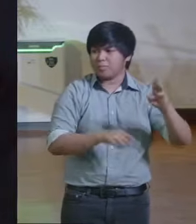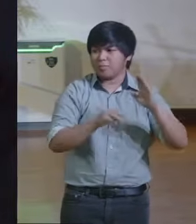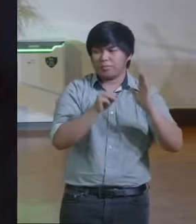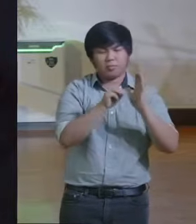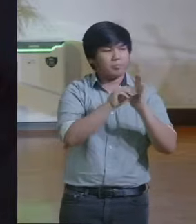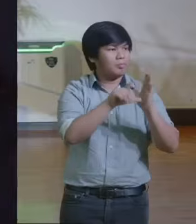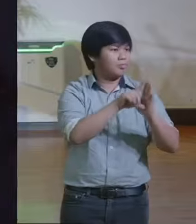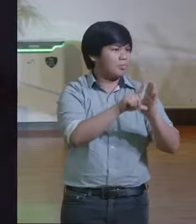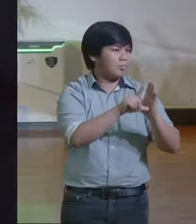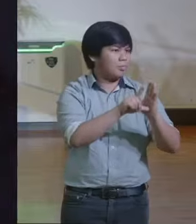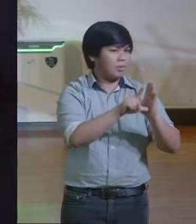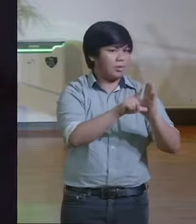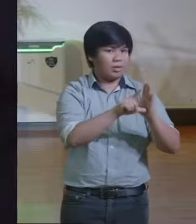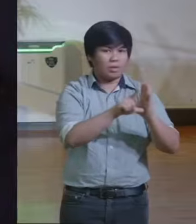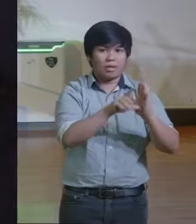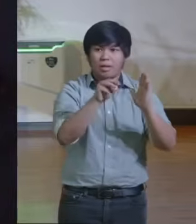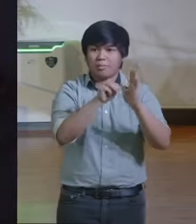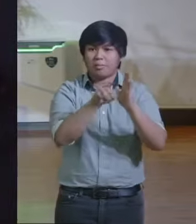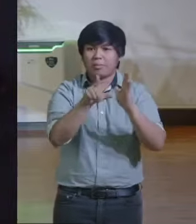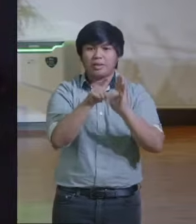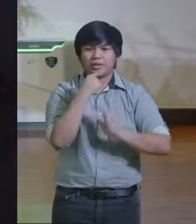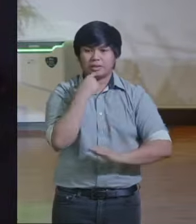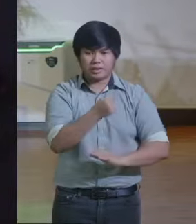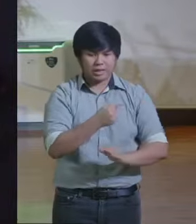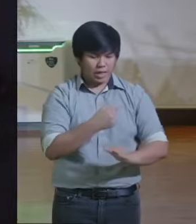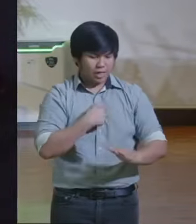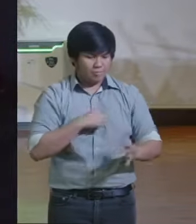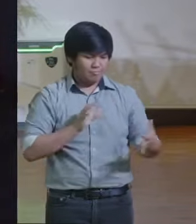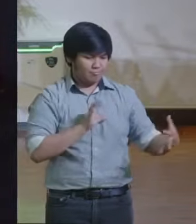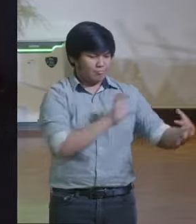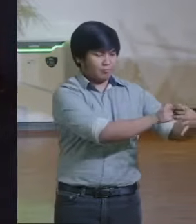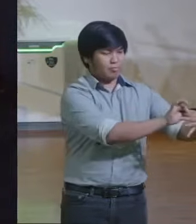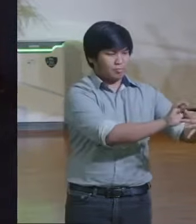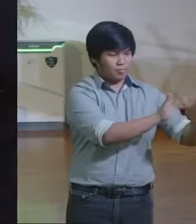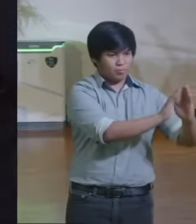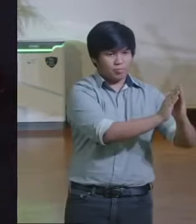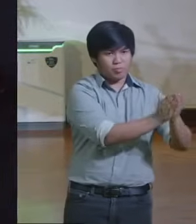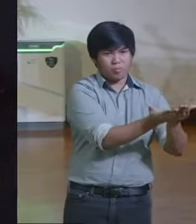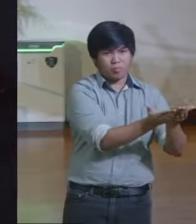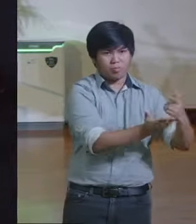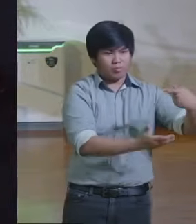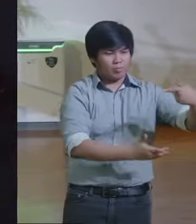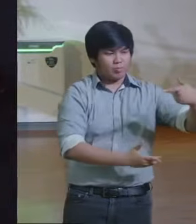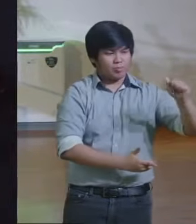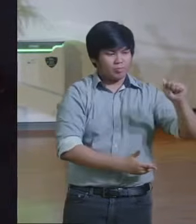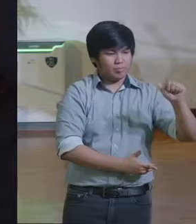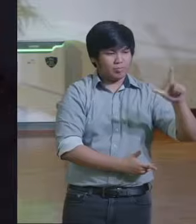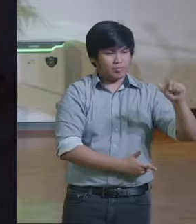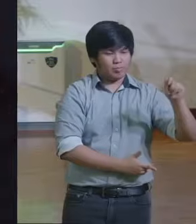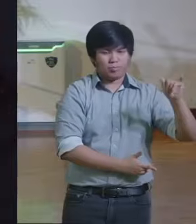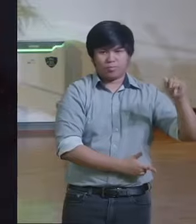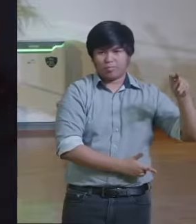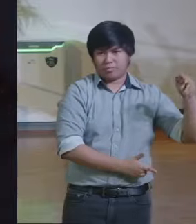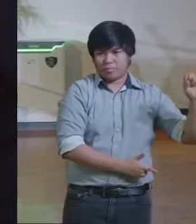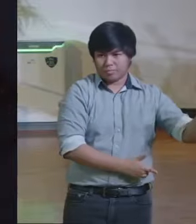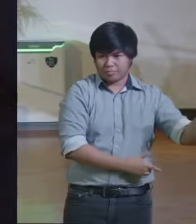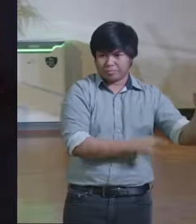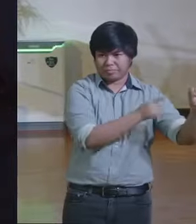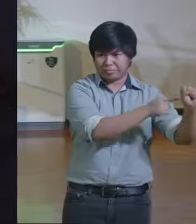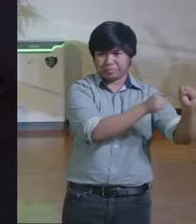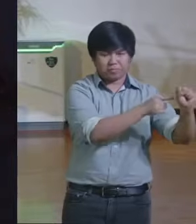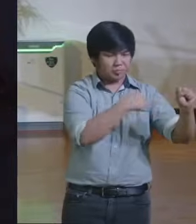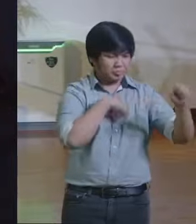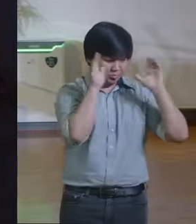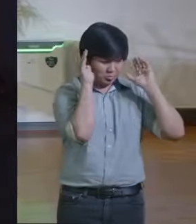wedded to the book of Galatians. Galatians is my Catherine Bora. Yung pong pangalan